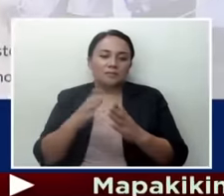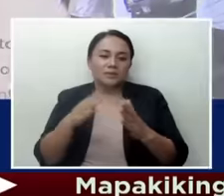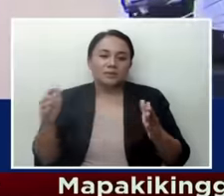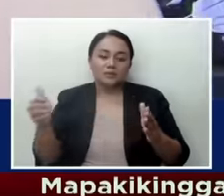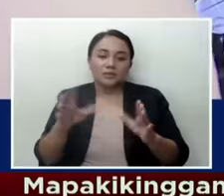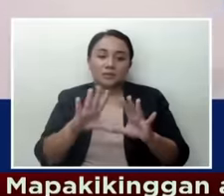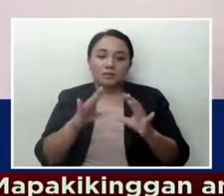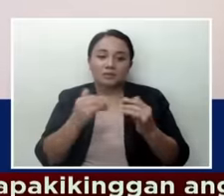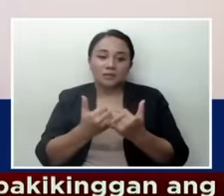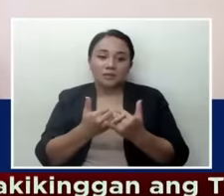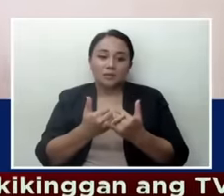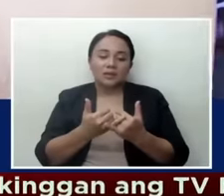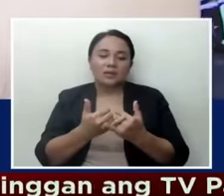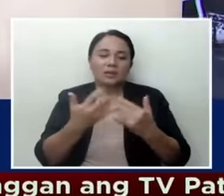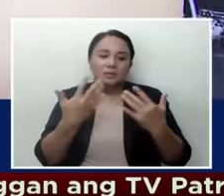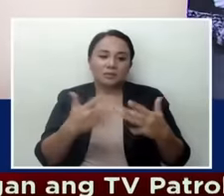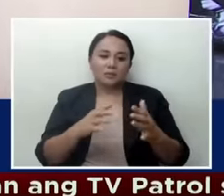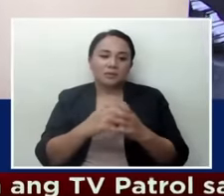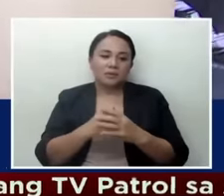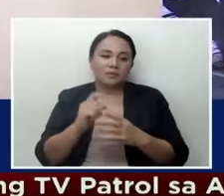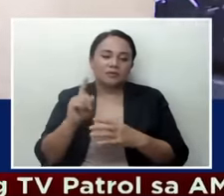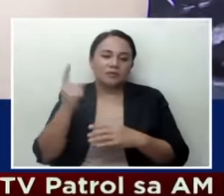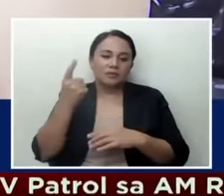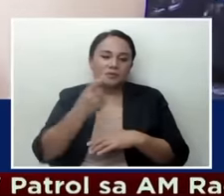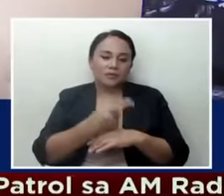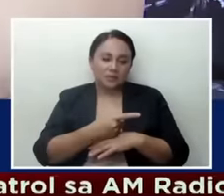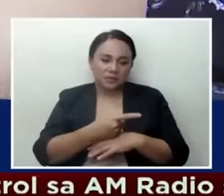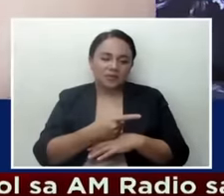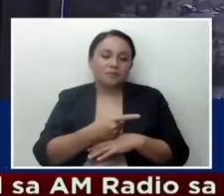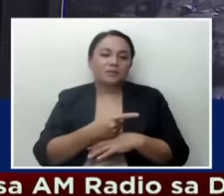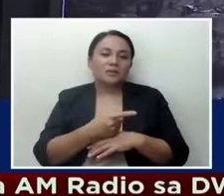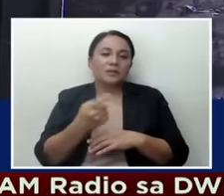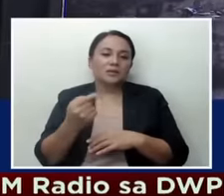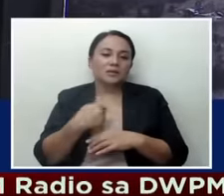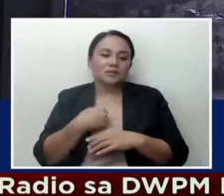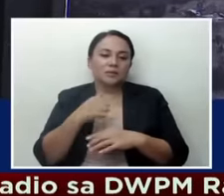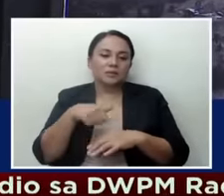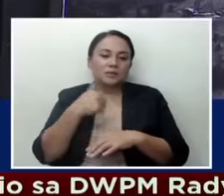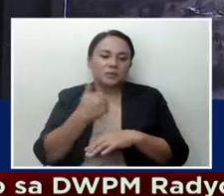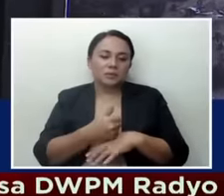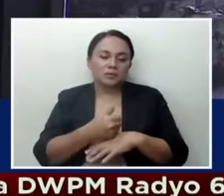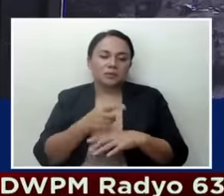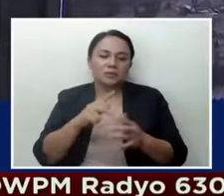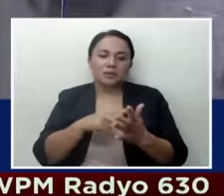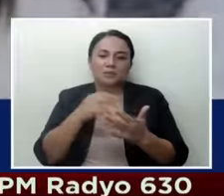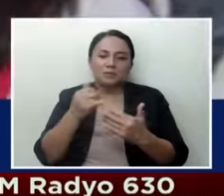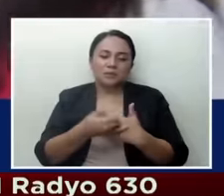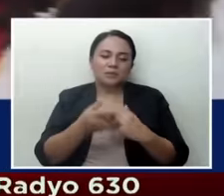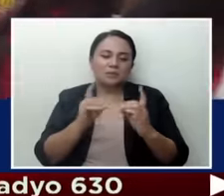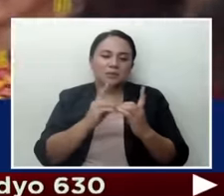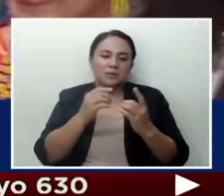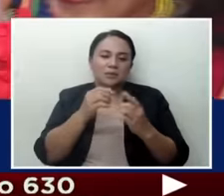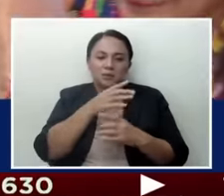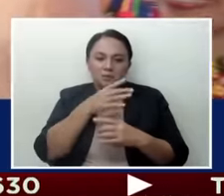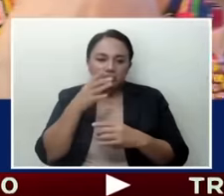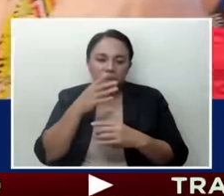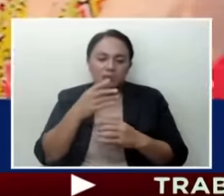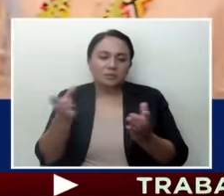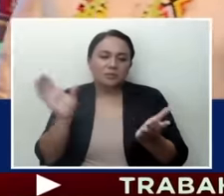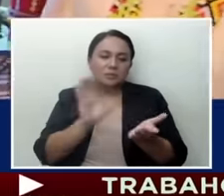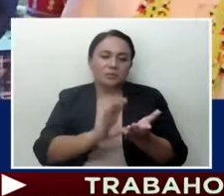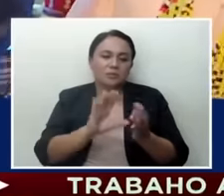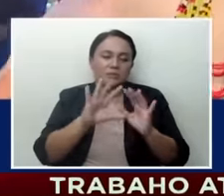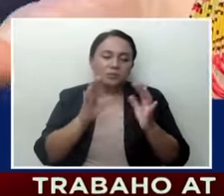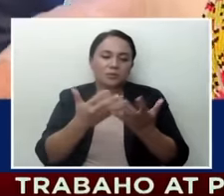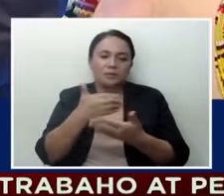company. Tinapos ni Laurel ang unang araw sa kagawaran sa paglulunsad ng mga proyekto ng DA na pinondohan ng World